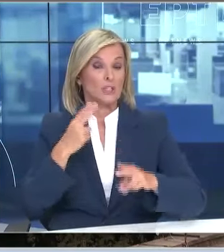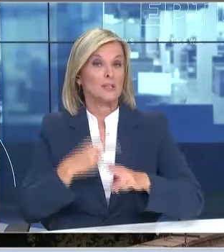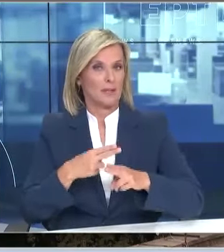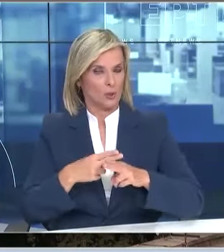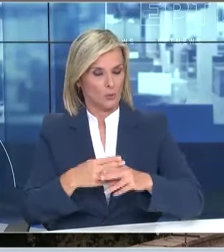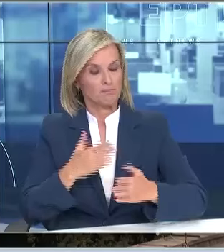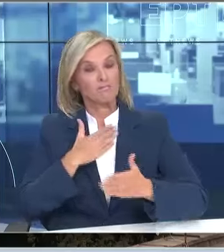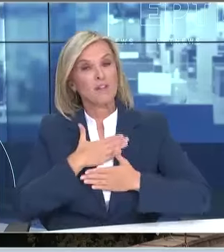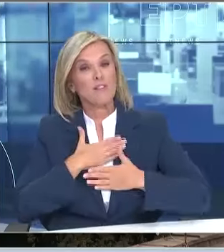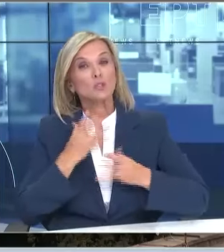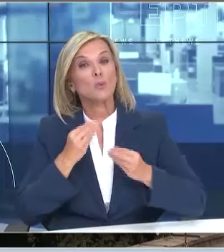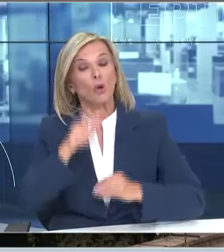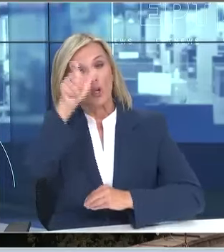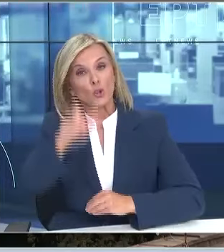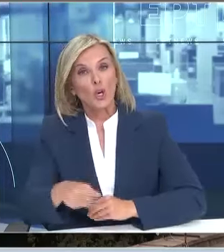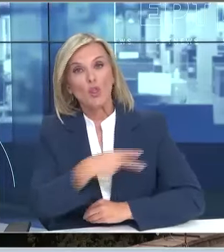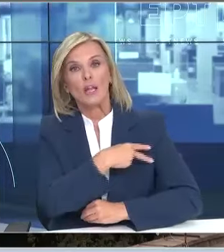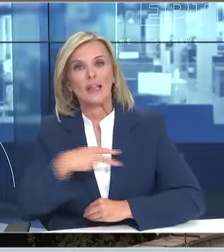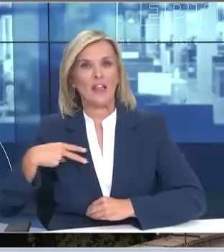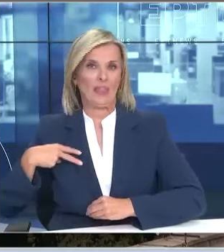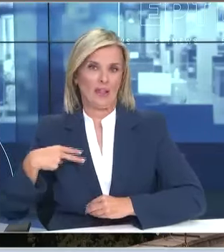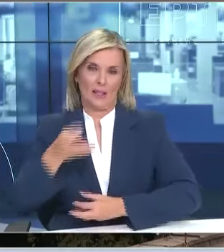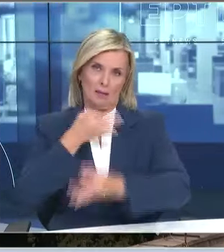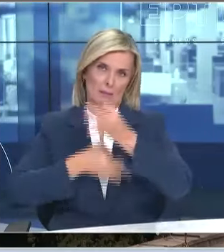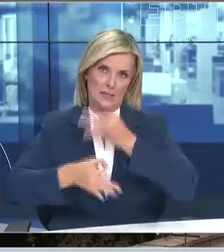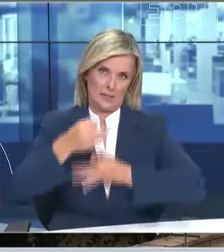Σαριγιάννη, σας ευχαριστούμε πολύ. Αυτό είναι το βασικό. Να σας ευχαριστήσουμε πολύ.